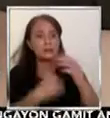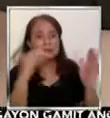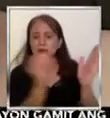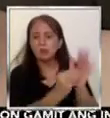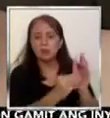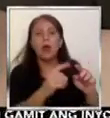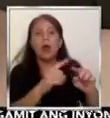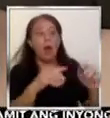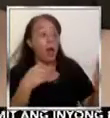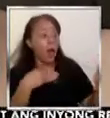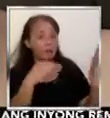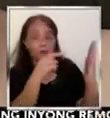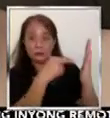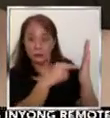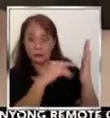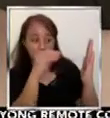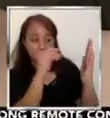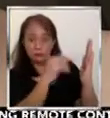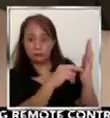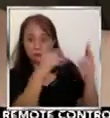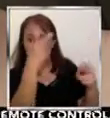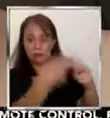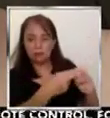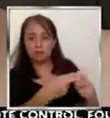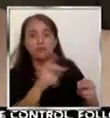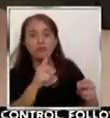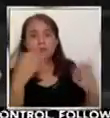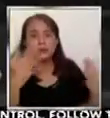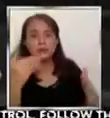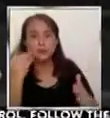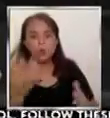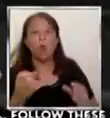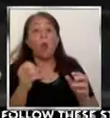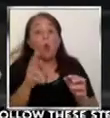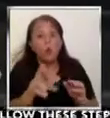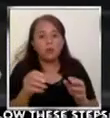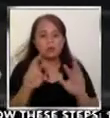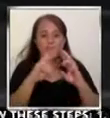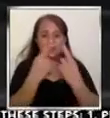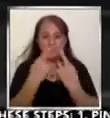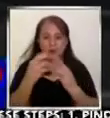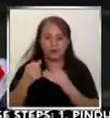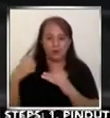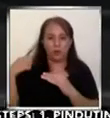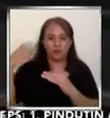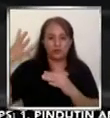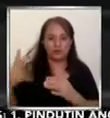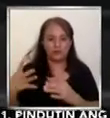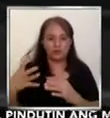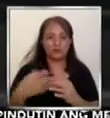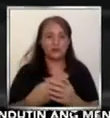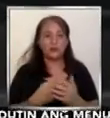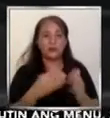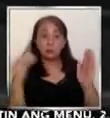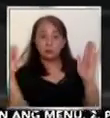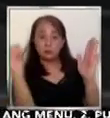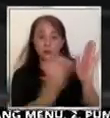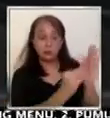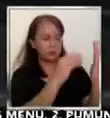raw sa listahan na patay na o di kaya ay kaanak ng mga nakaupo sa pwesto. Yung iba sa mga nakalagay ay yung